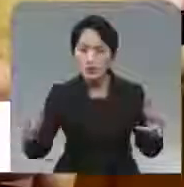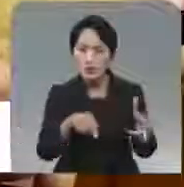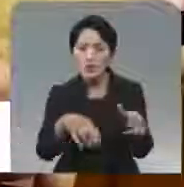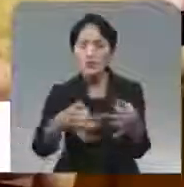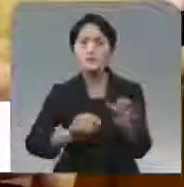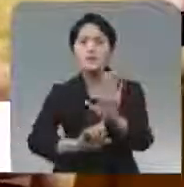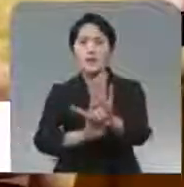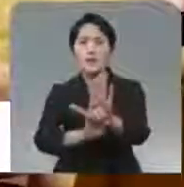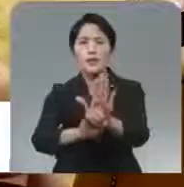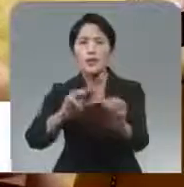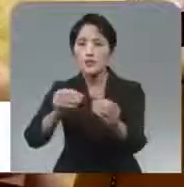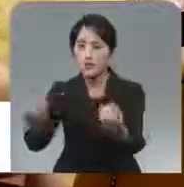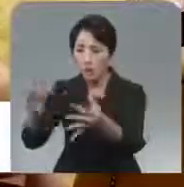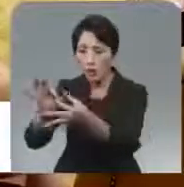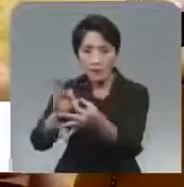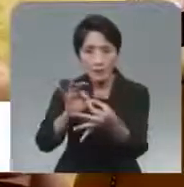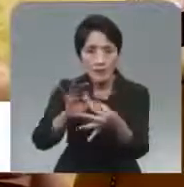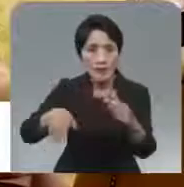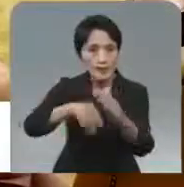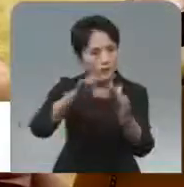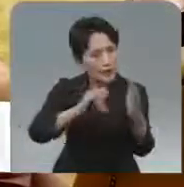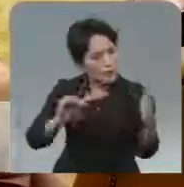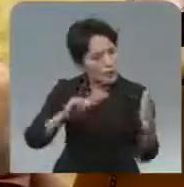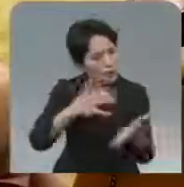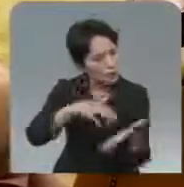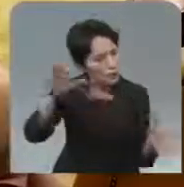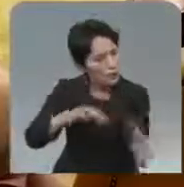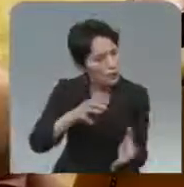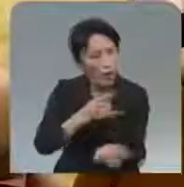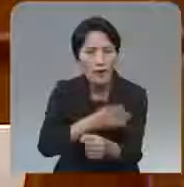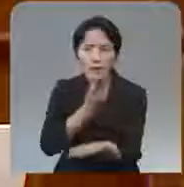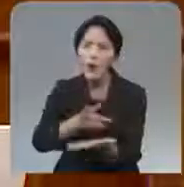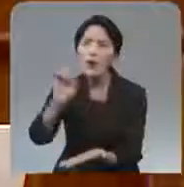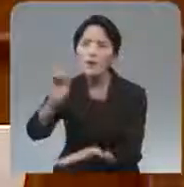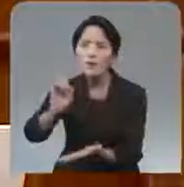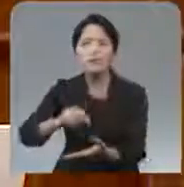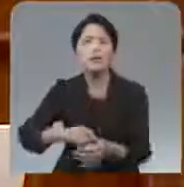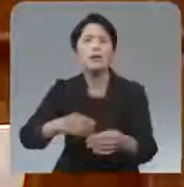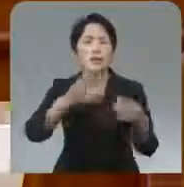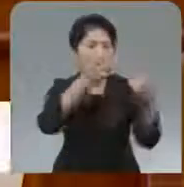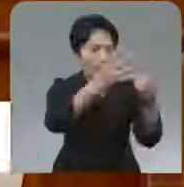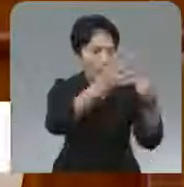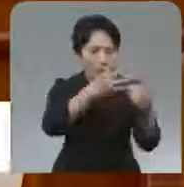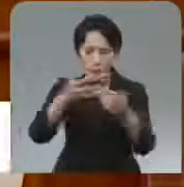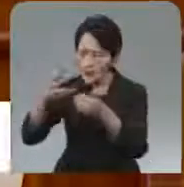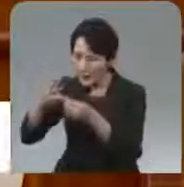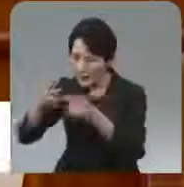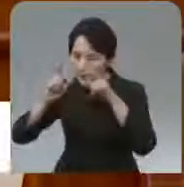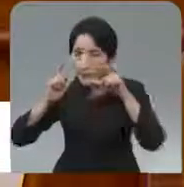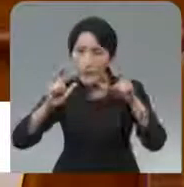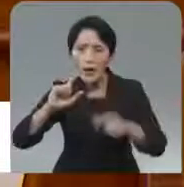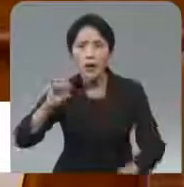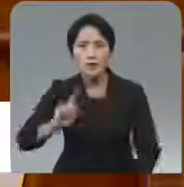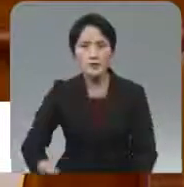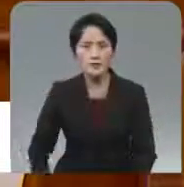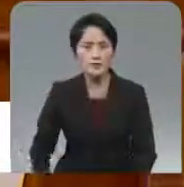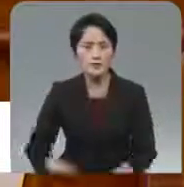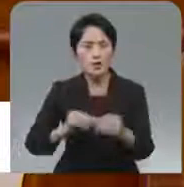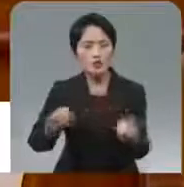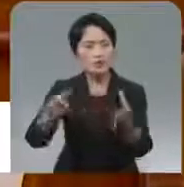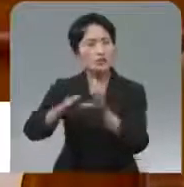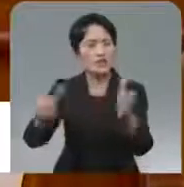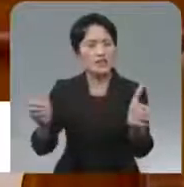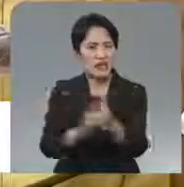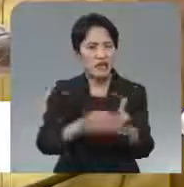spéciales qui seront mises en place à cette occasion a priori chez le niveau de distanciation social sera prolongé jusqu'à la fin des